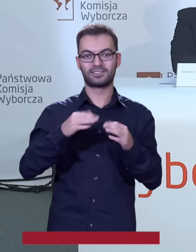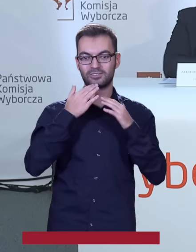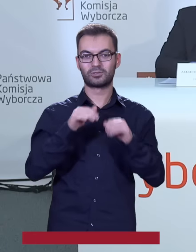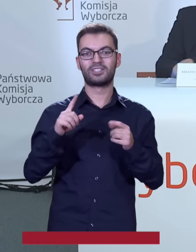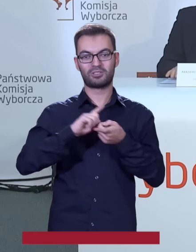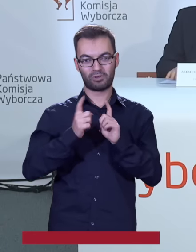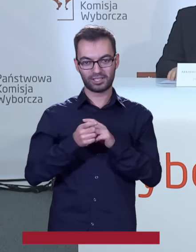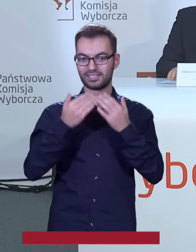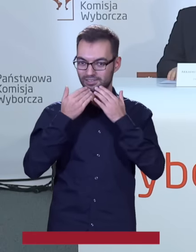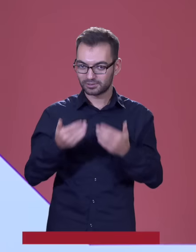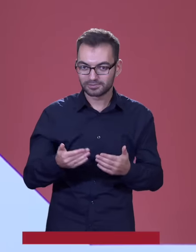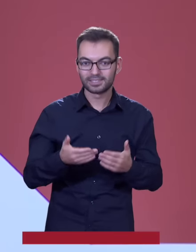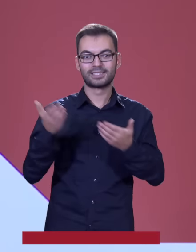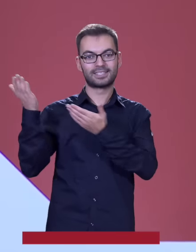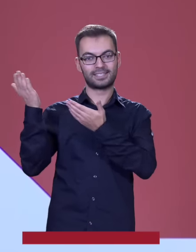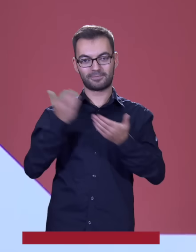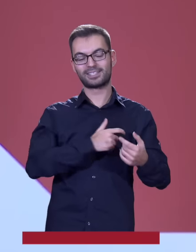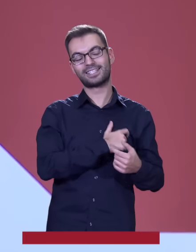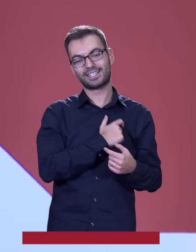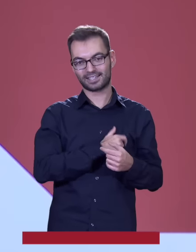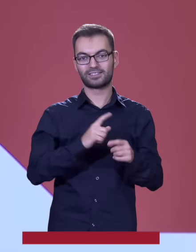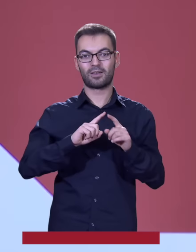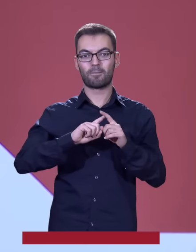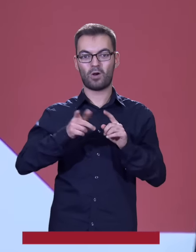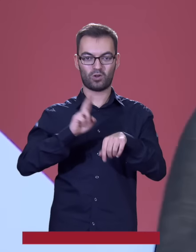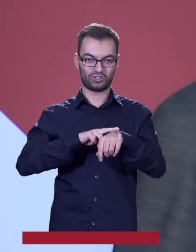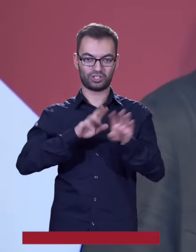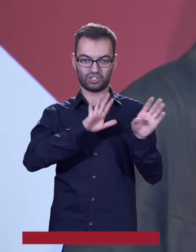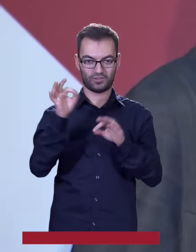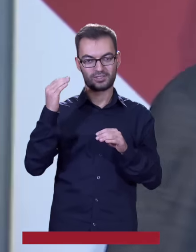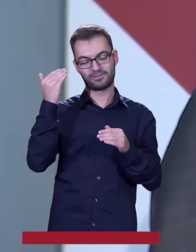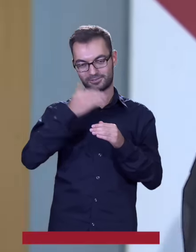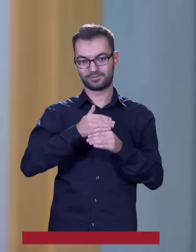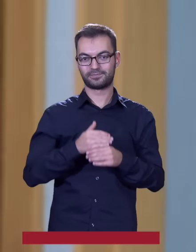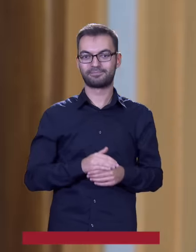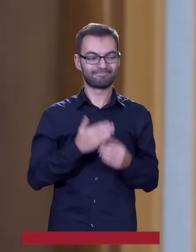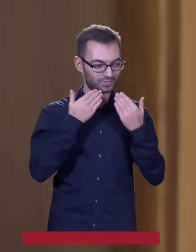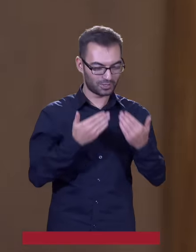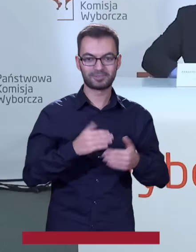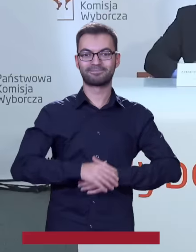spotkanie i zapraszam serdecznie po godzinie 21:00. Dziękuję Państwu za udział.